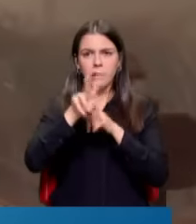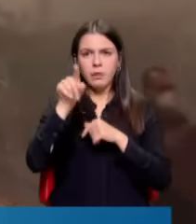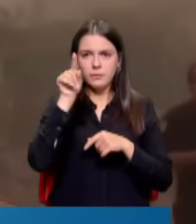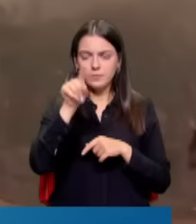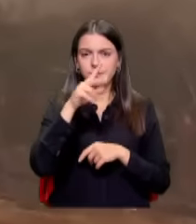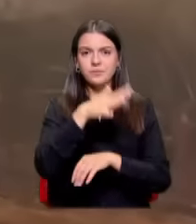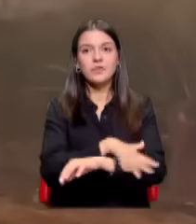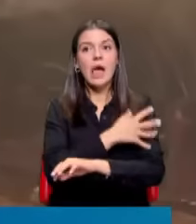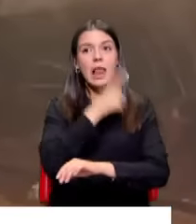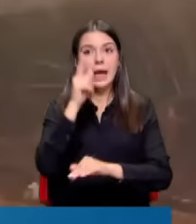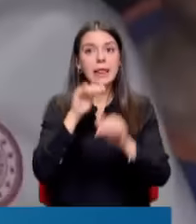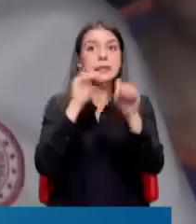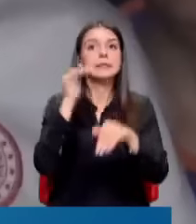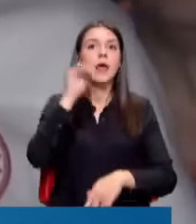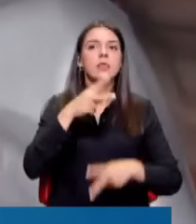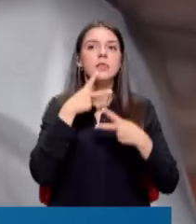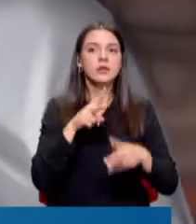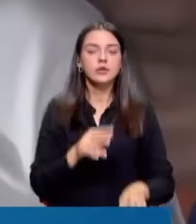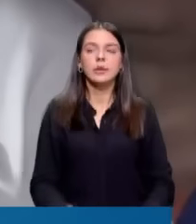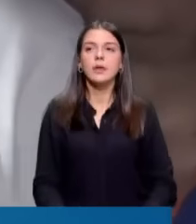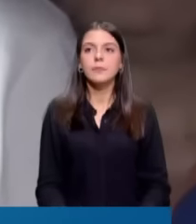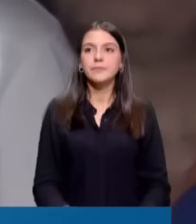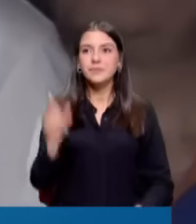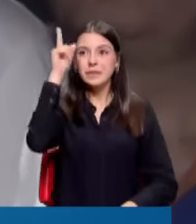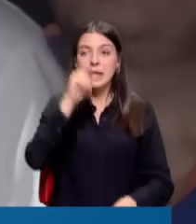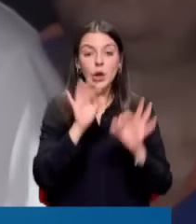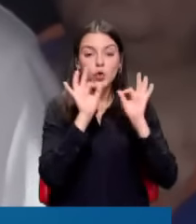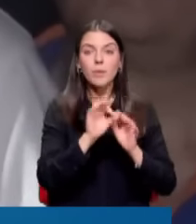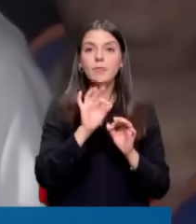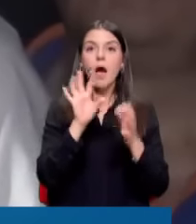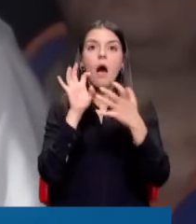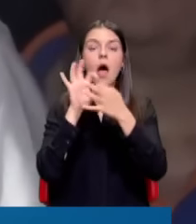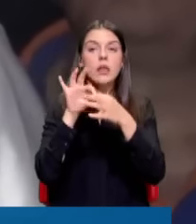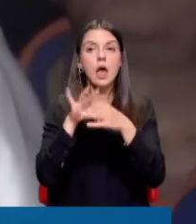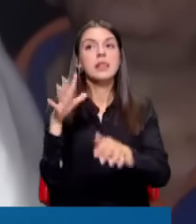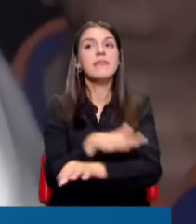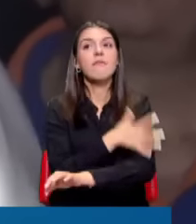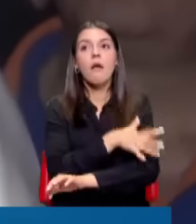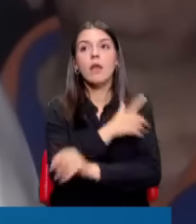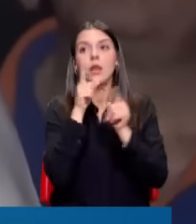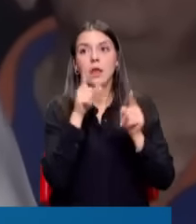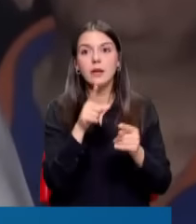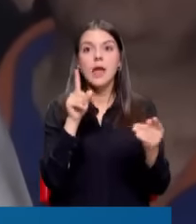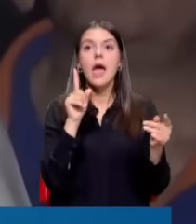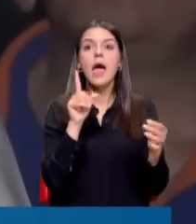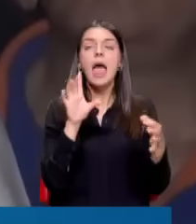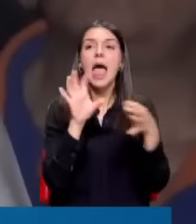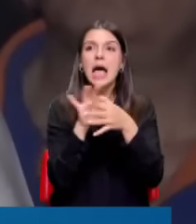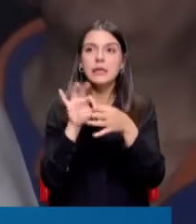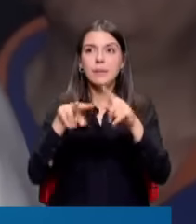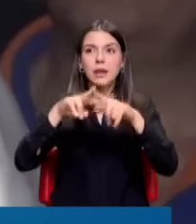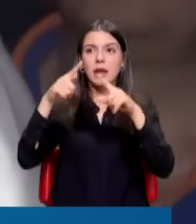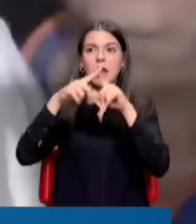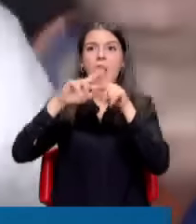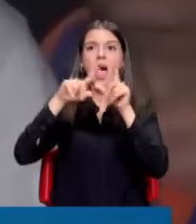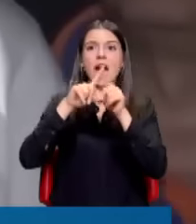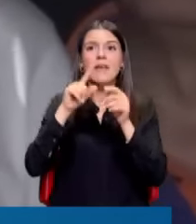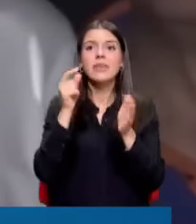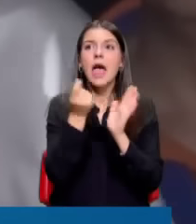desteğin gönderildiğini açıkladı. İlk etapta ilgili valiliklerin hesaplarına, AFAD hesaplarına para gönderdik